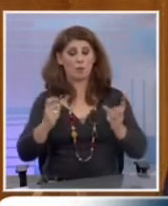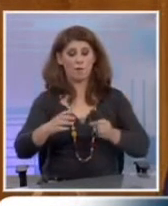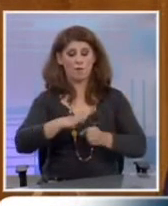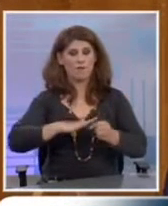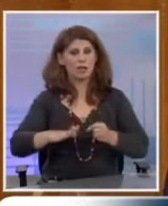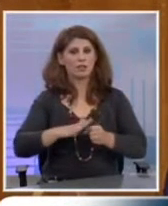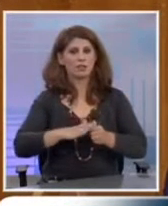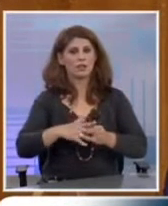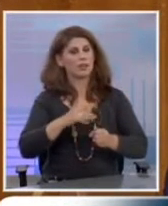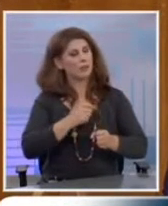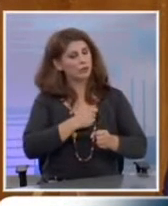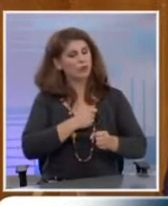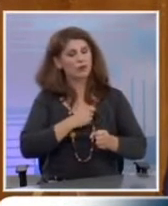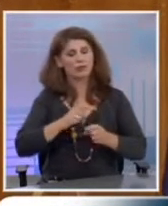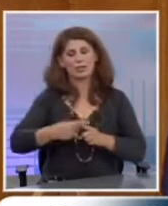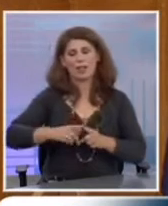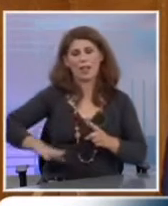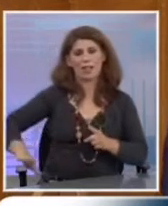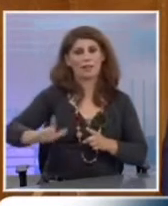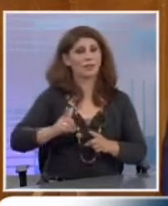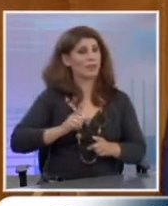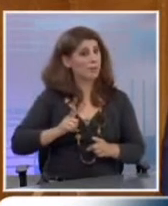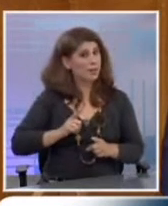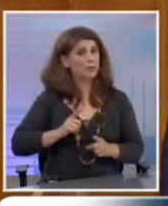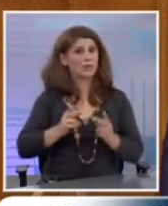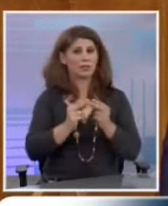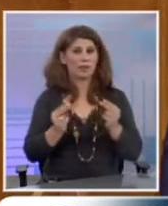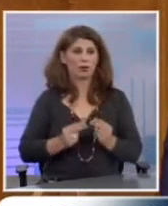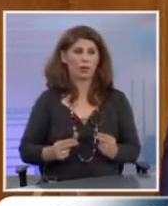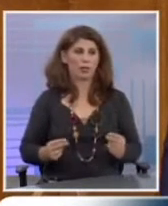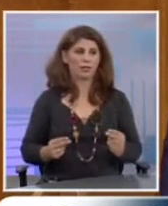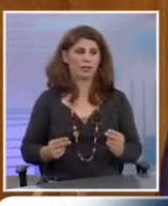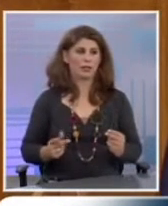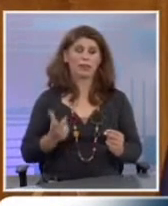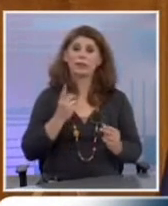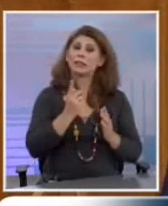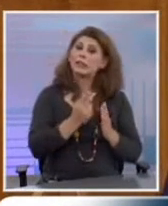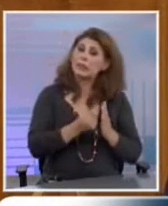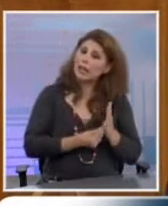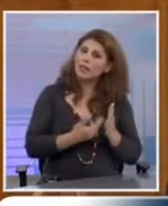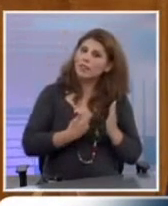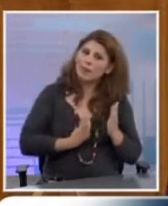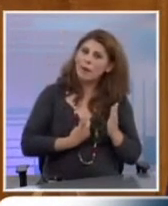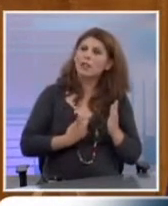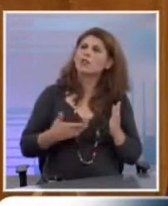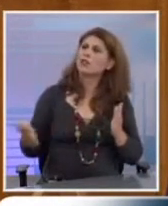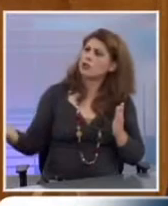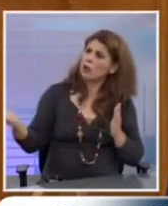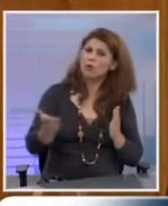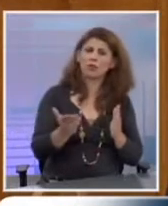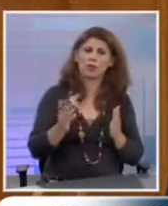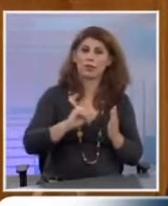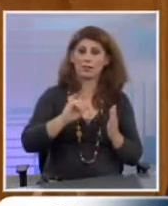μας εμπιστεύτηκε ο ελληνικός λαός και περιμένει τα αποτελέσματα για να κρίνει και μας και όλους τους άλλους. Ας